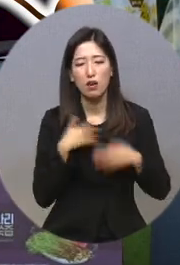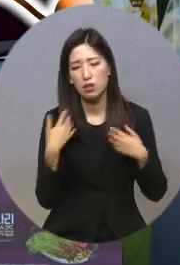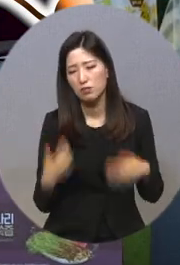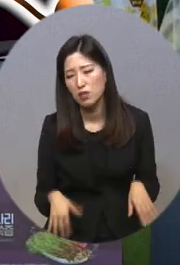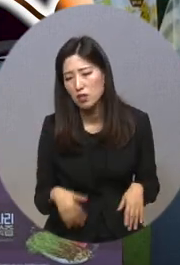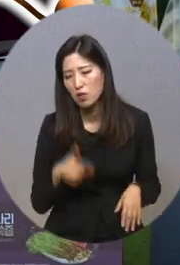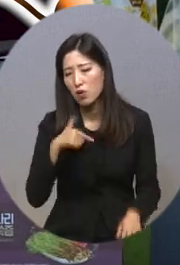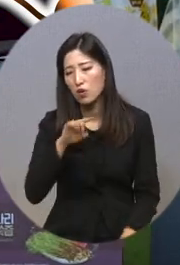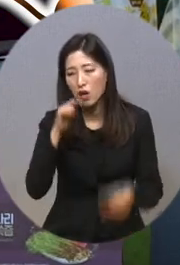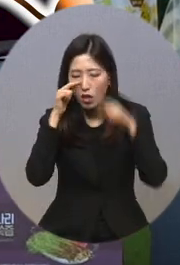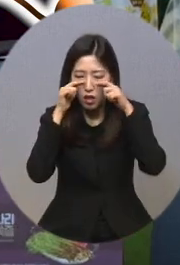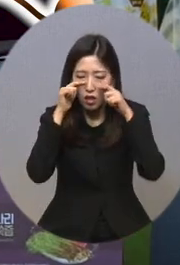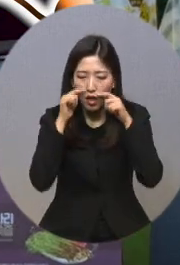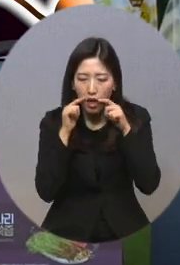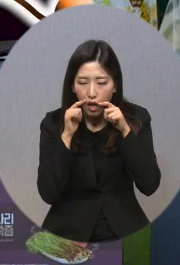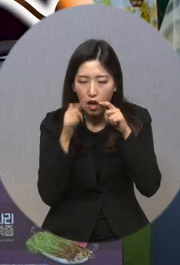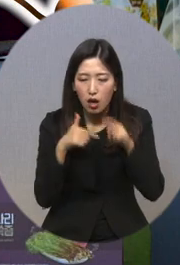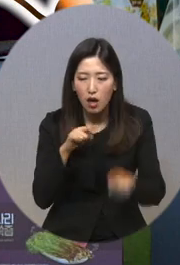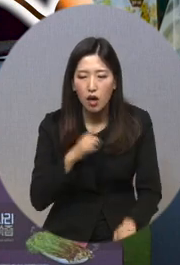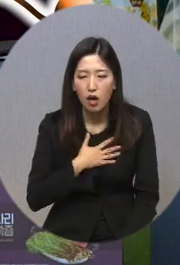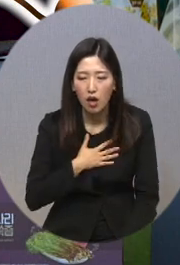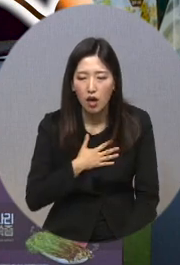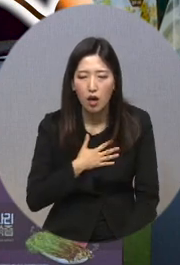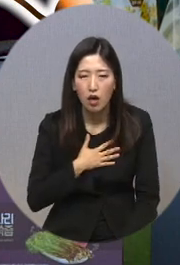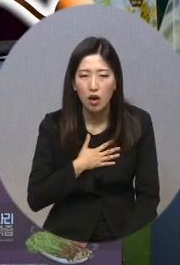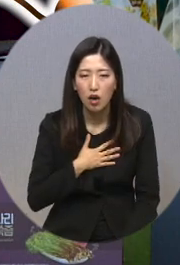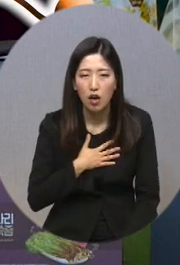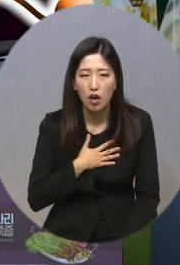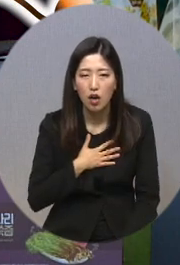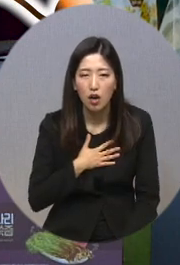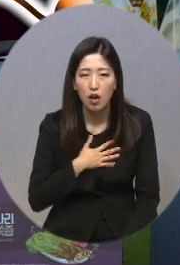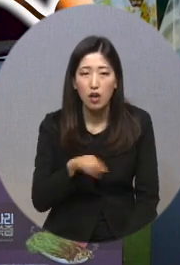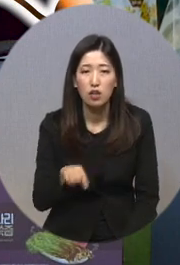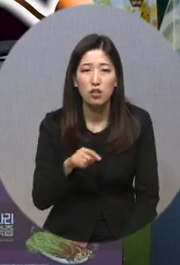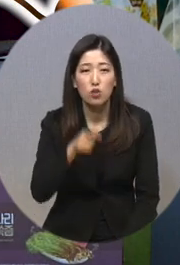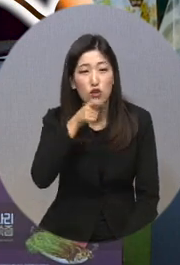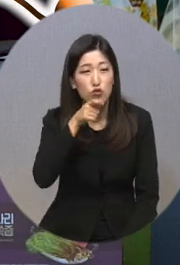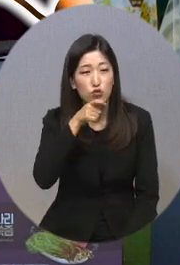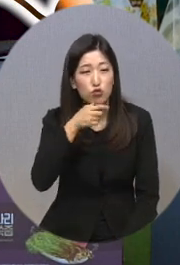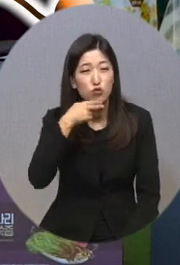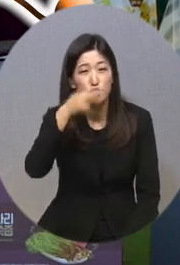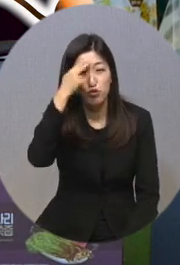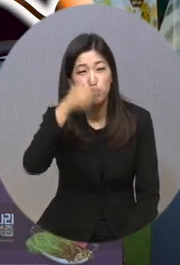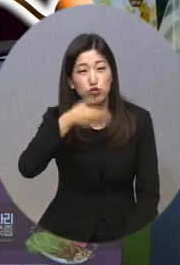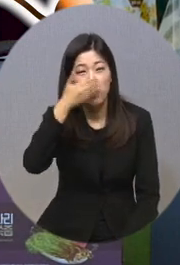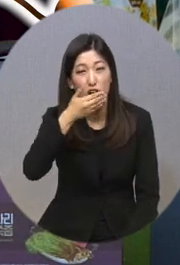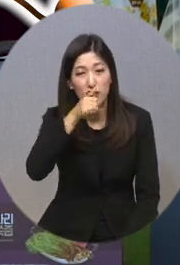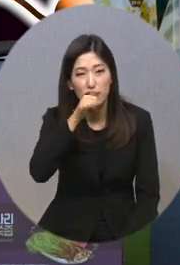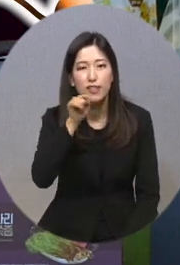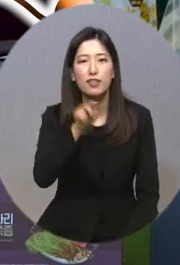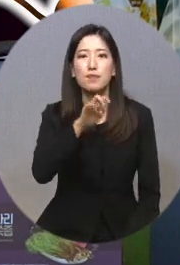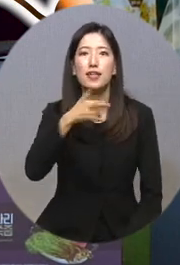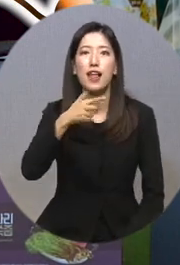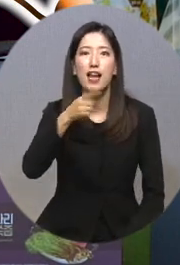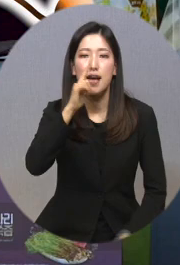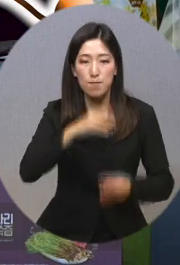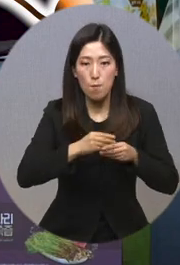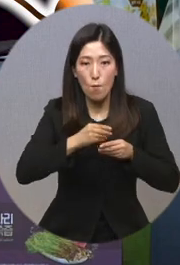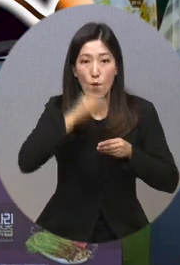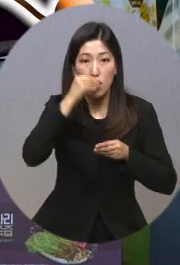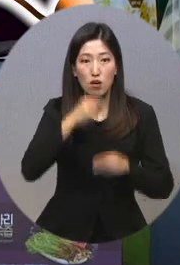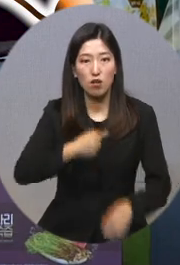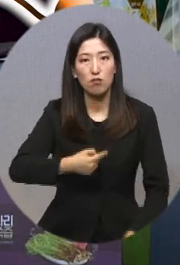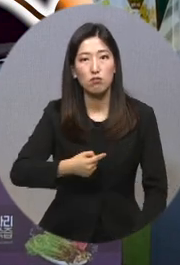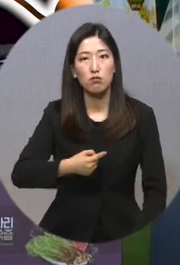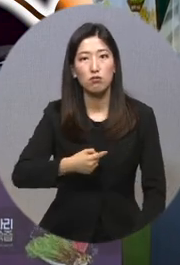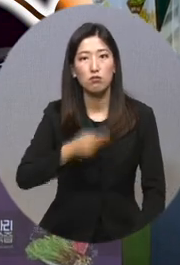기능이 안 좋으시고 네. 특히 연말에 약국 자주 드시는 분 집에 오셔서 이거 하나씩 드시면 어제 술 안 드신